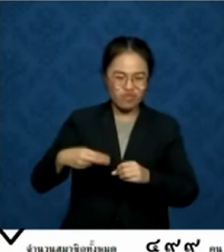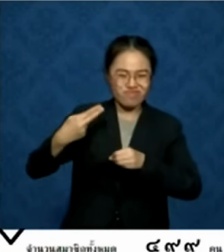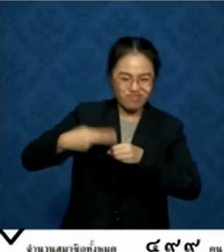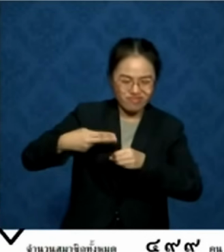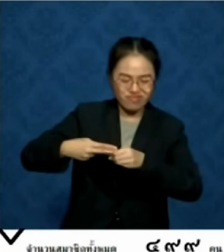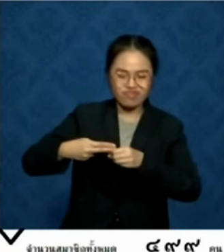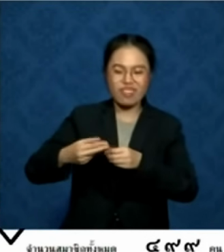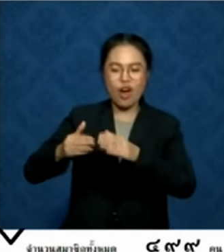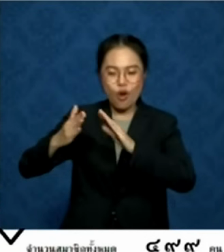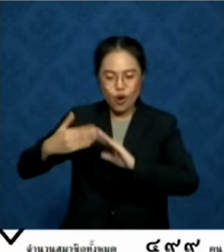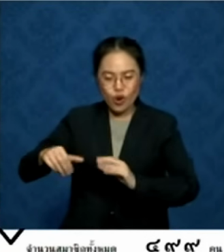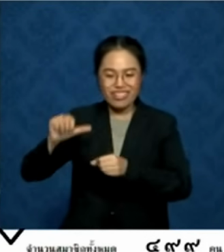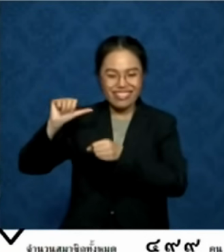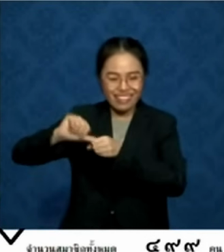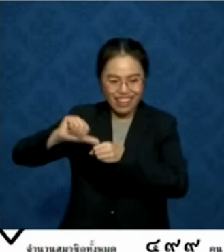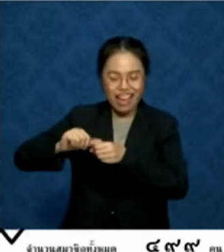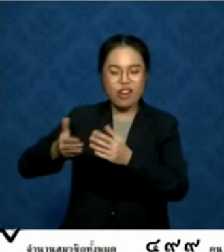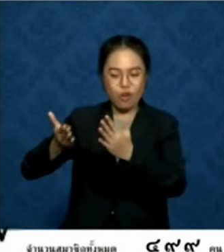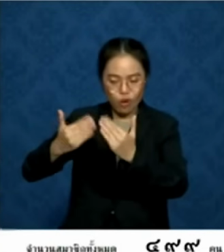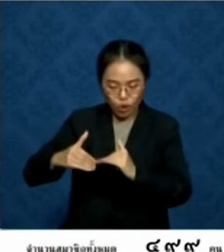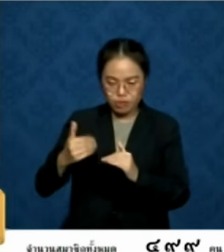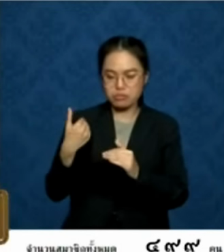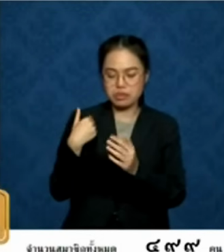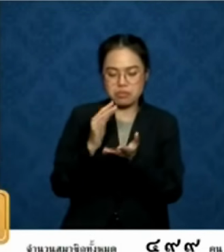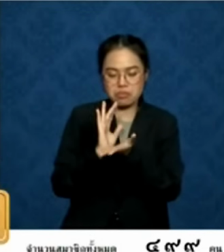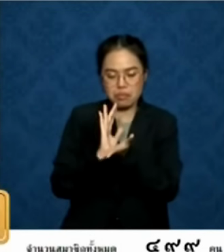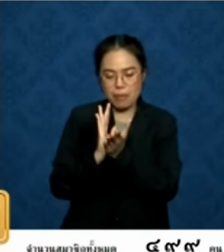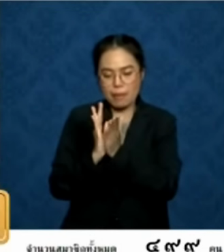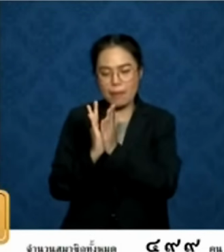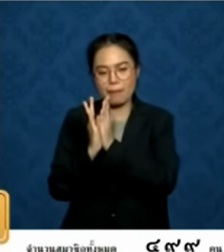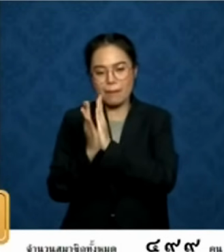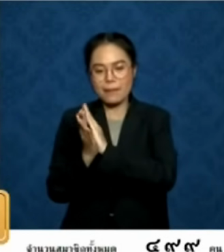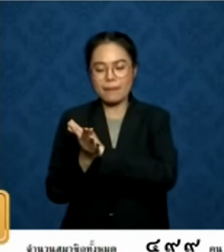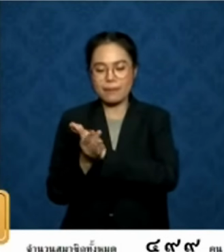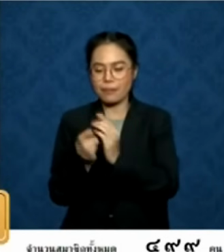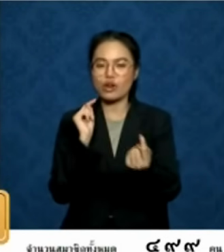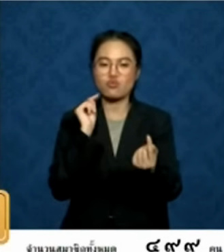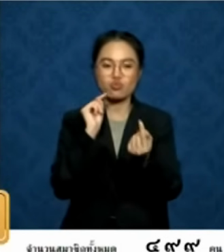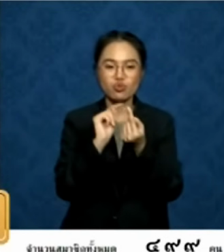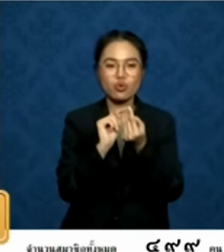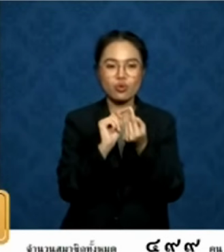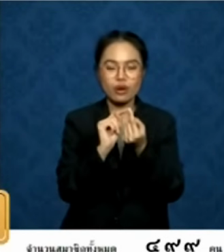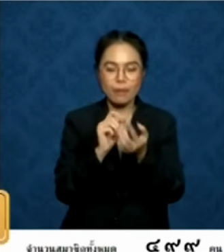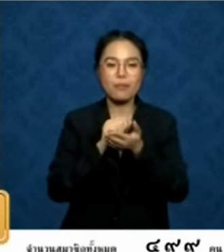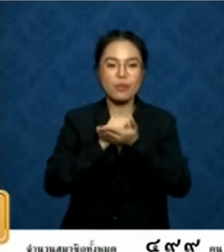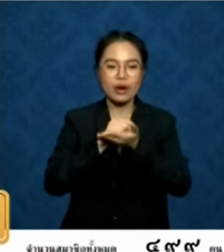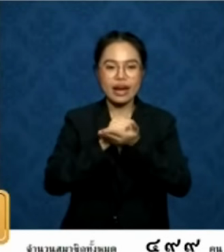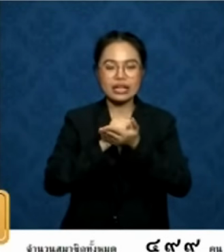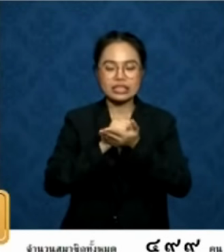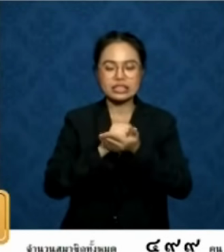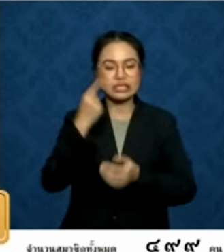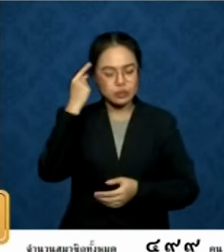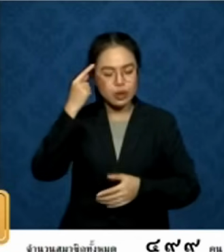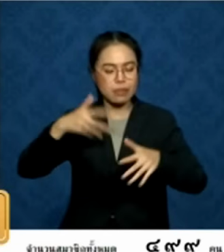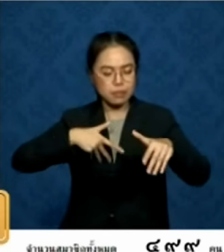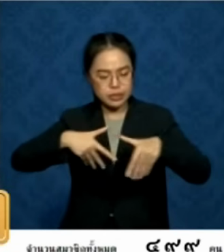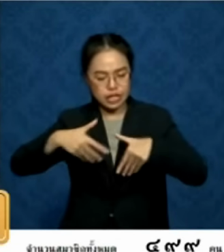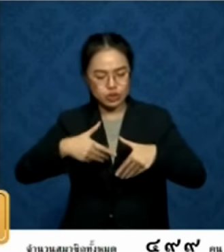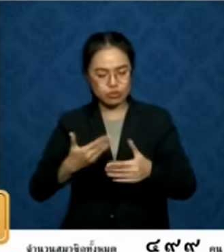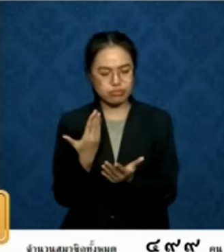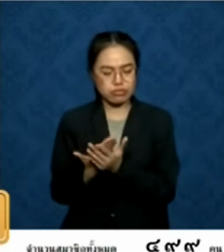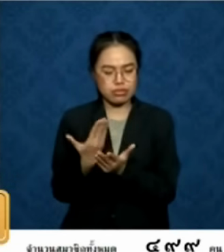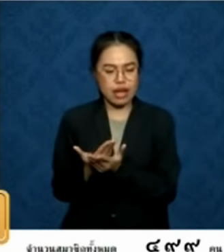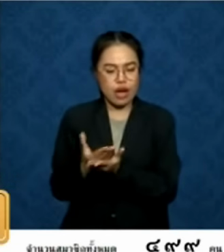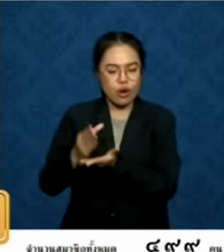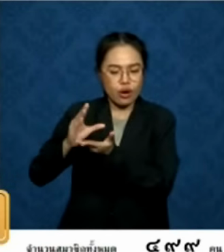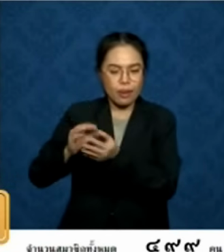แล้วและกำลังอยู่ในระหว่างการปรับโครงสร้างพลังงานให้เหมาะสมซึ่งจะทำให้ประชาชนมีค่าใช้จ่ายที่ลดล